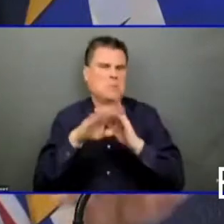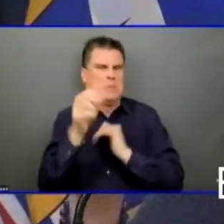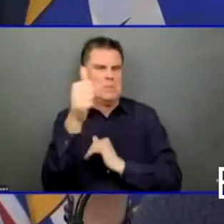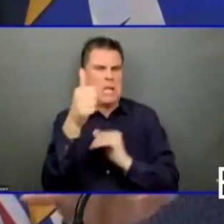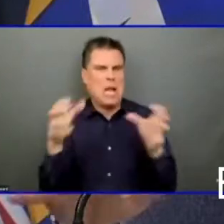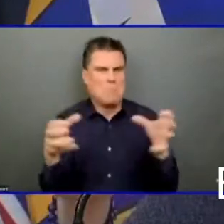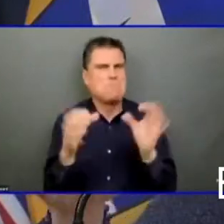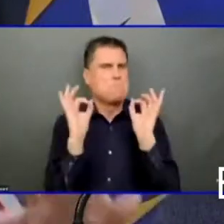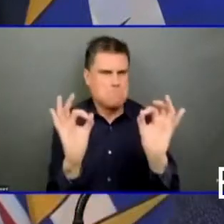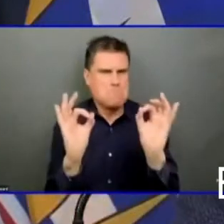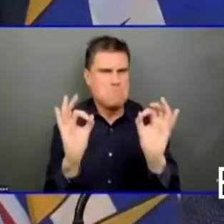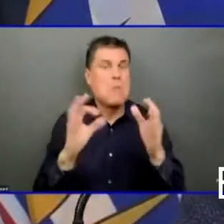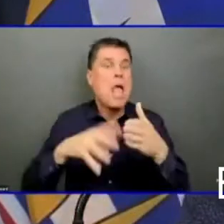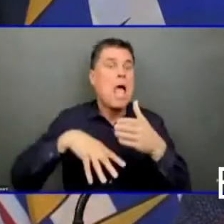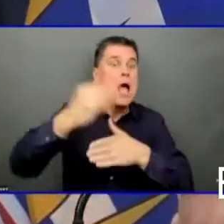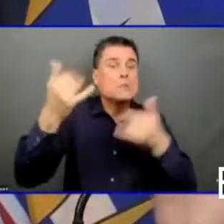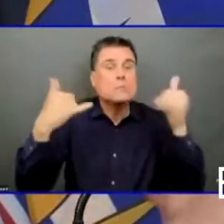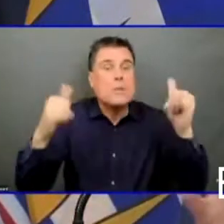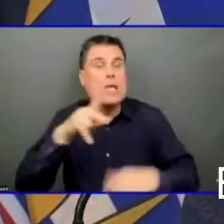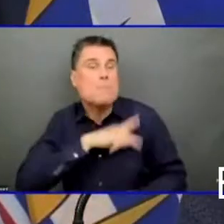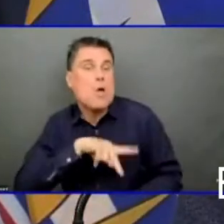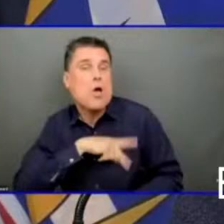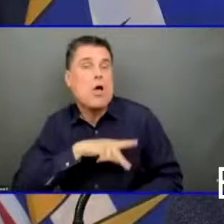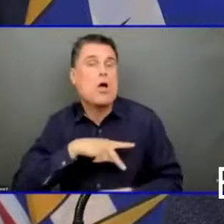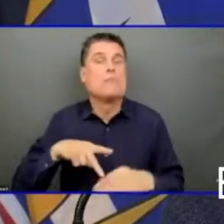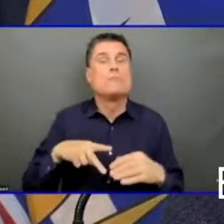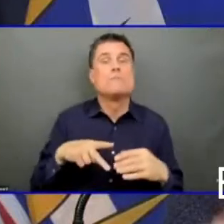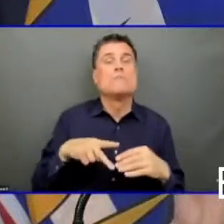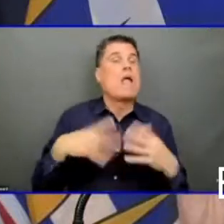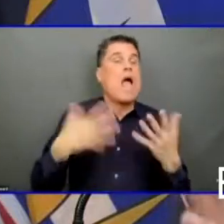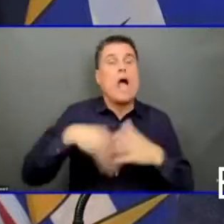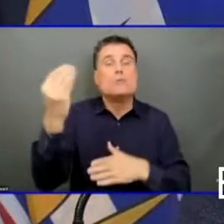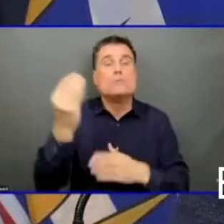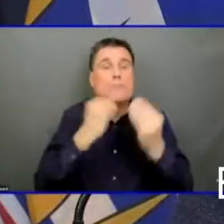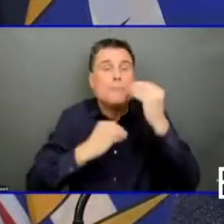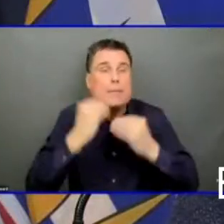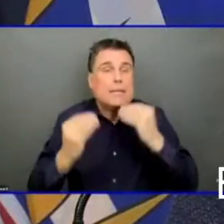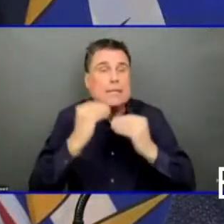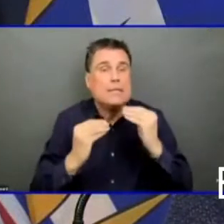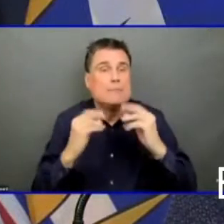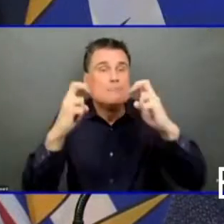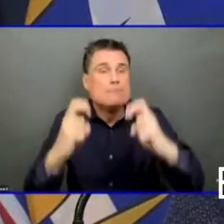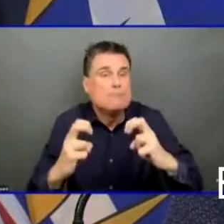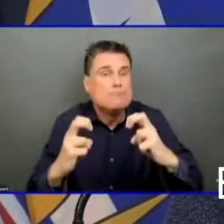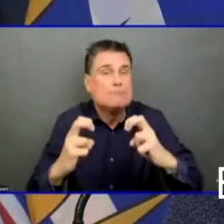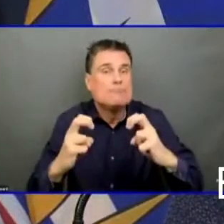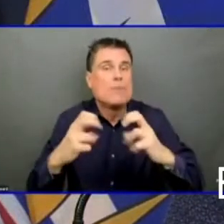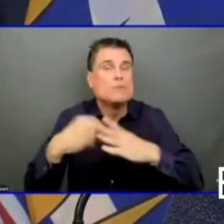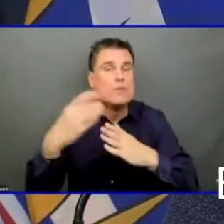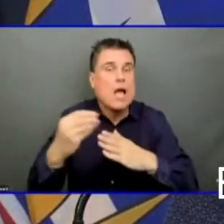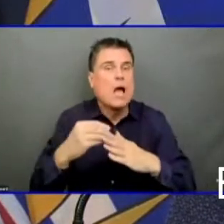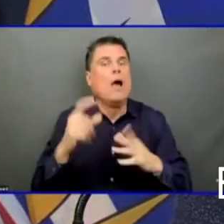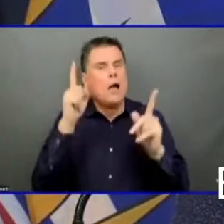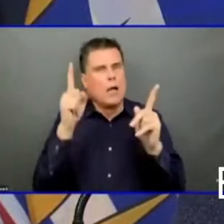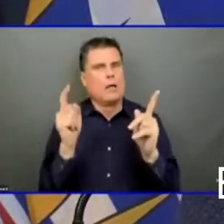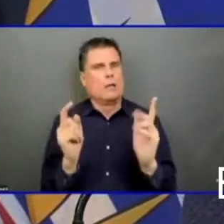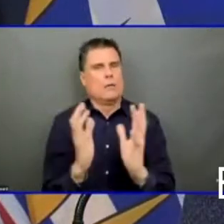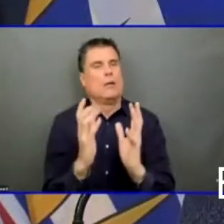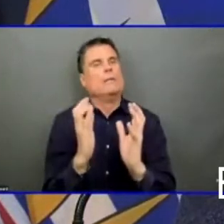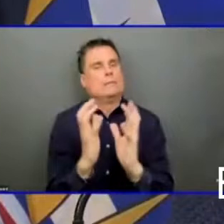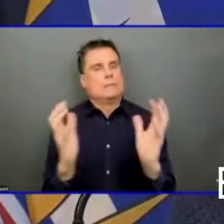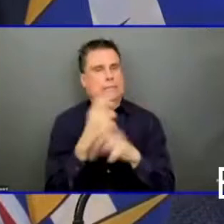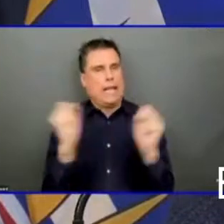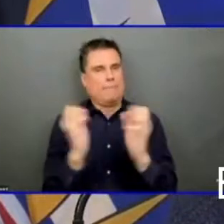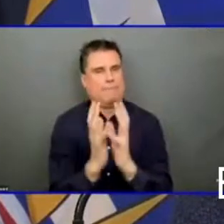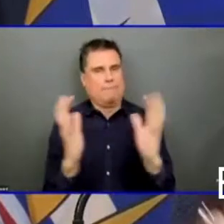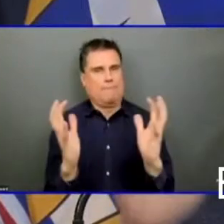在公园里边在野餐大家可以距离远一点野餐，或者呢大家可